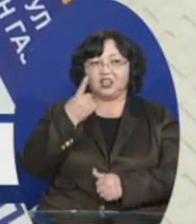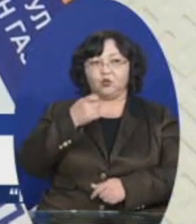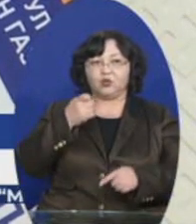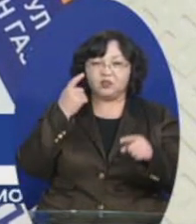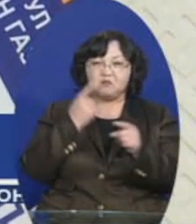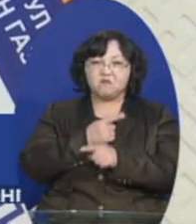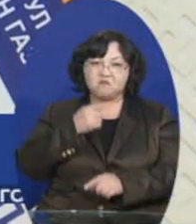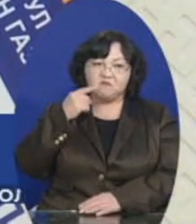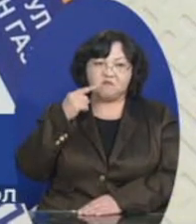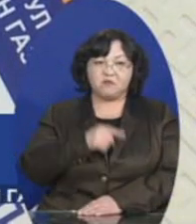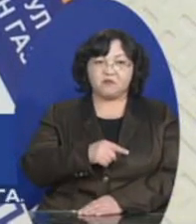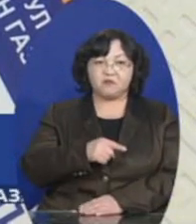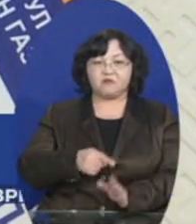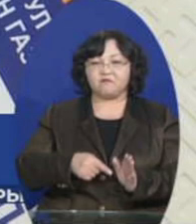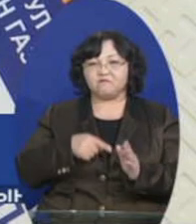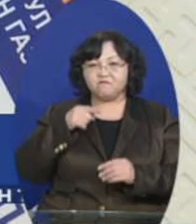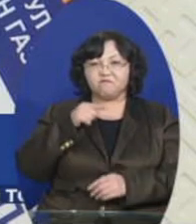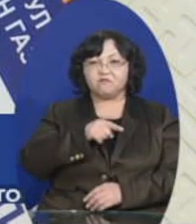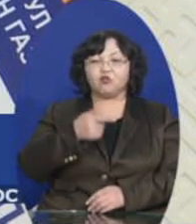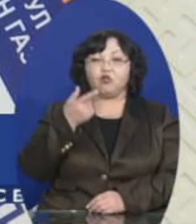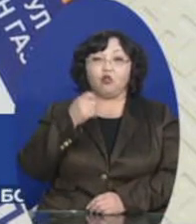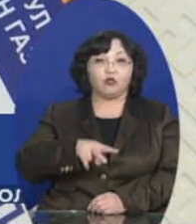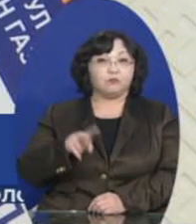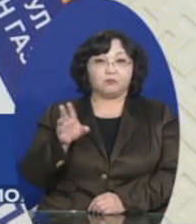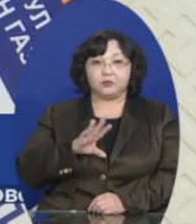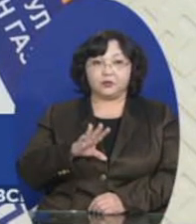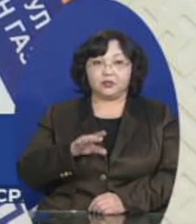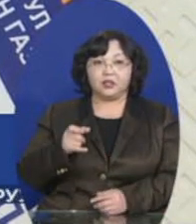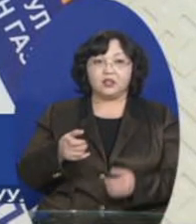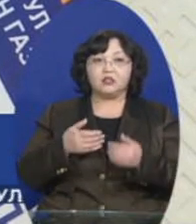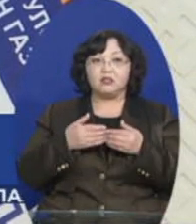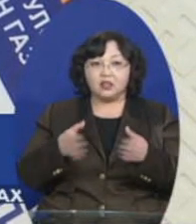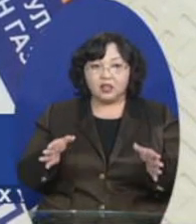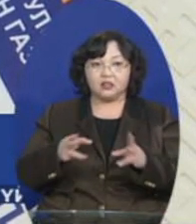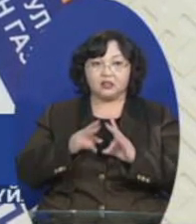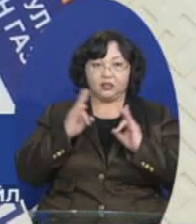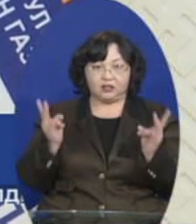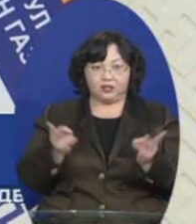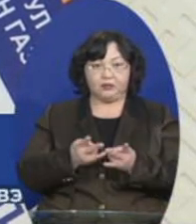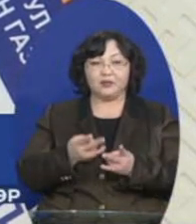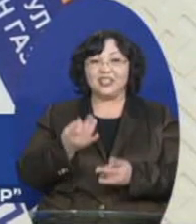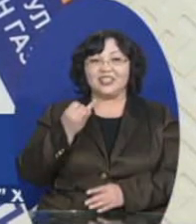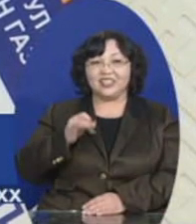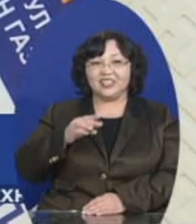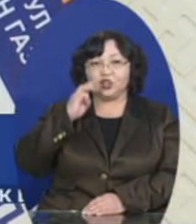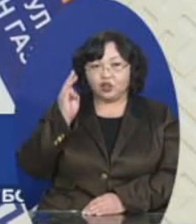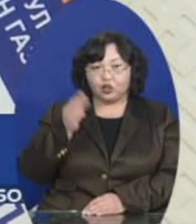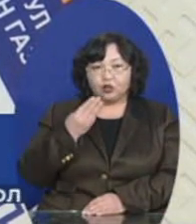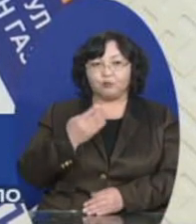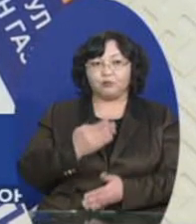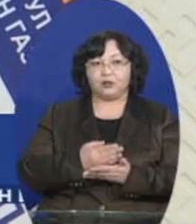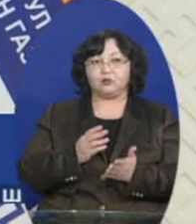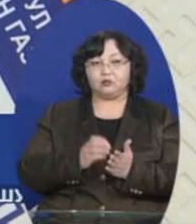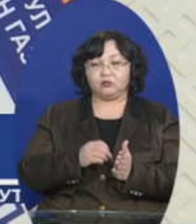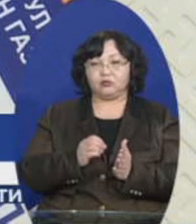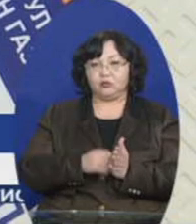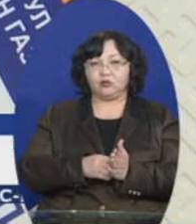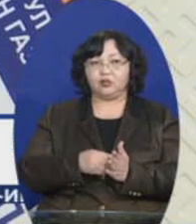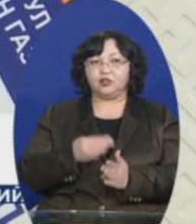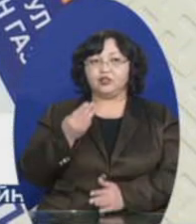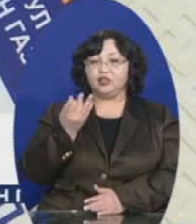гээд байгаа даа биш ээ. Энэ бол нээлттэй нийгэм. Энэ бол ил тод байдал. Энэ бол